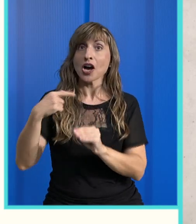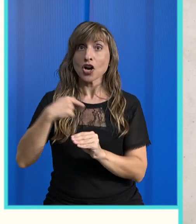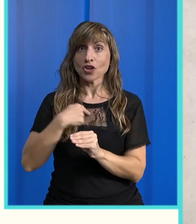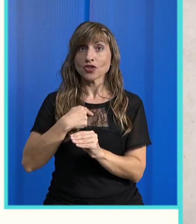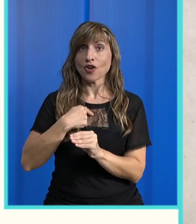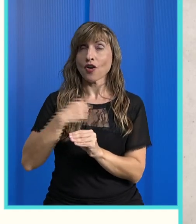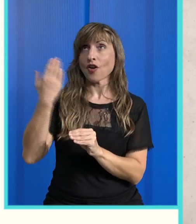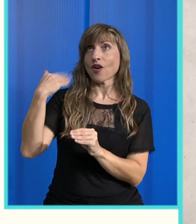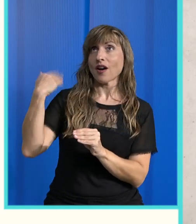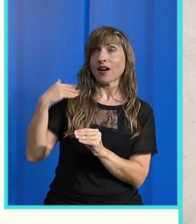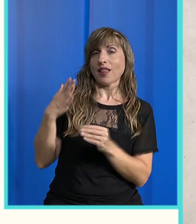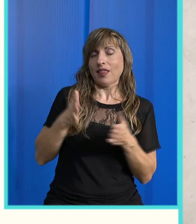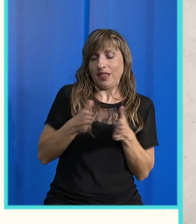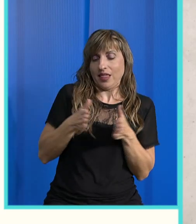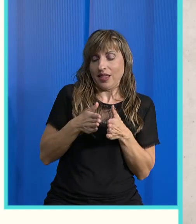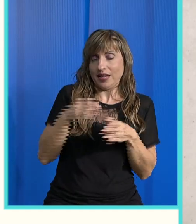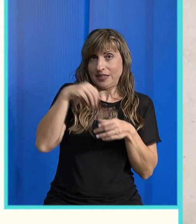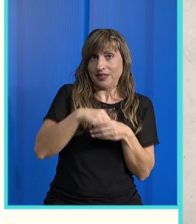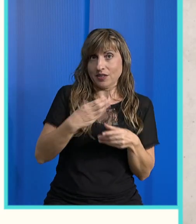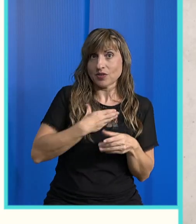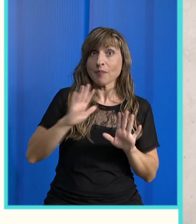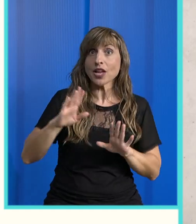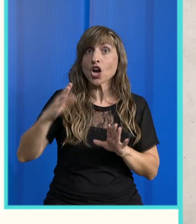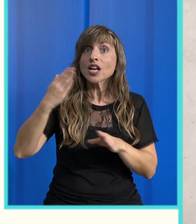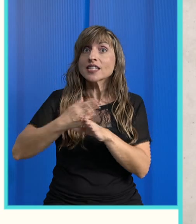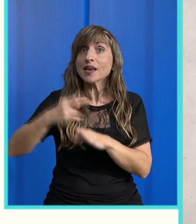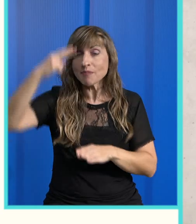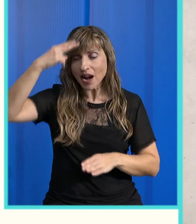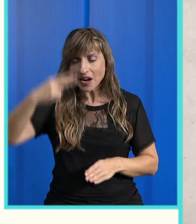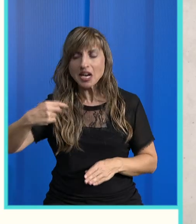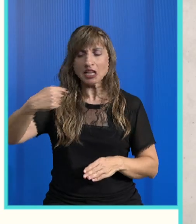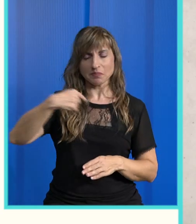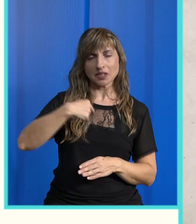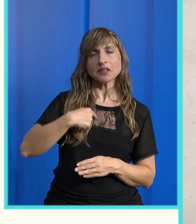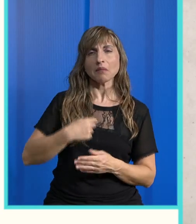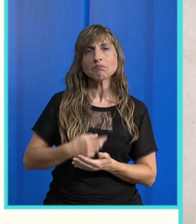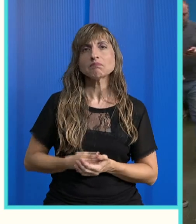estava en una posició minoritària dins de l'Ajuntament però sempre em va tractar amb molt de respecte